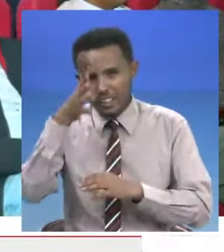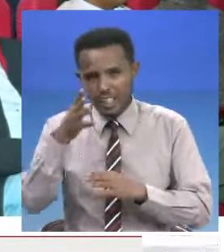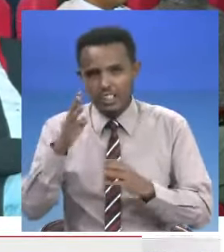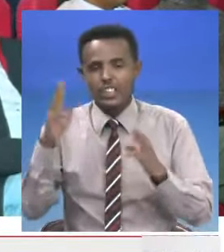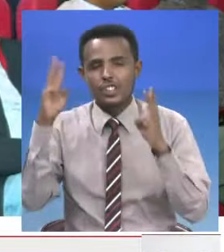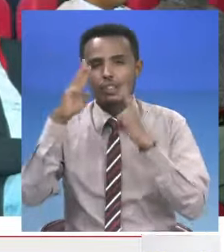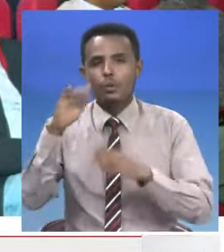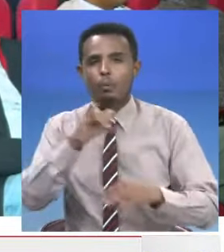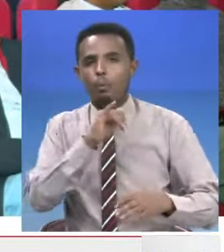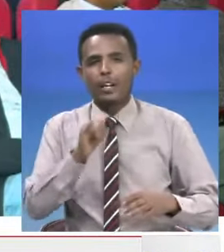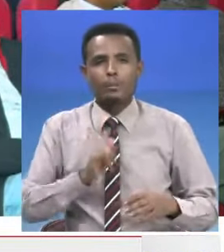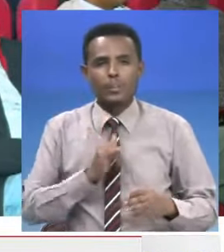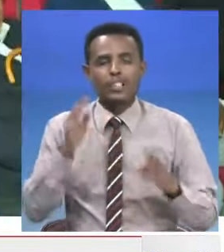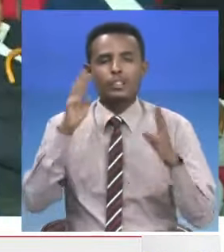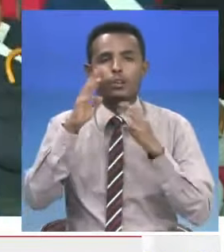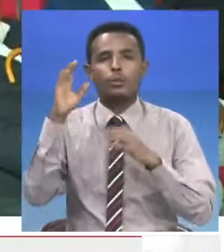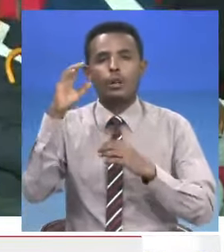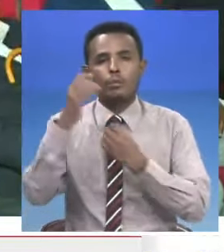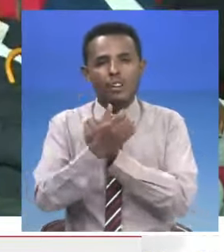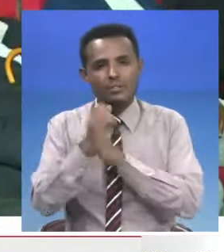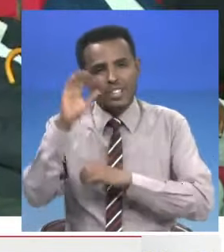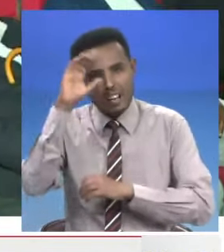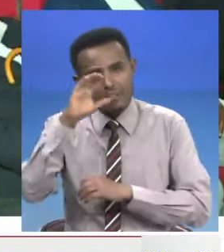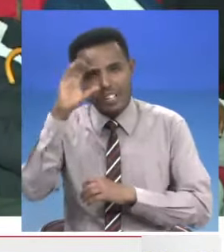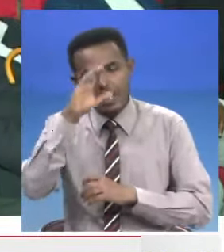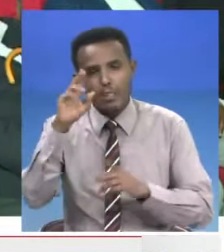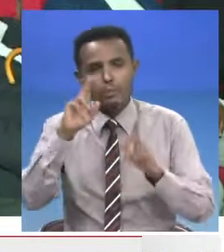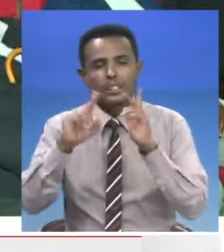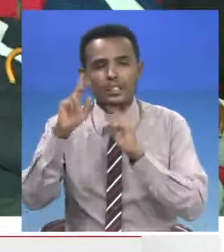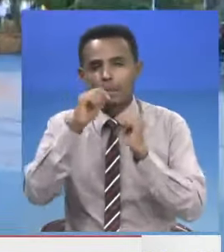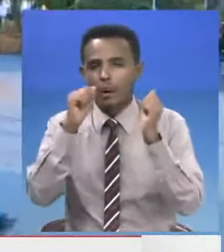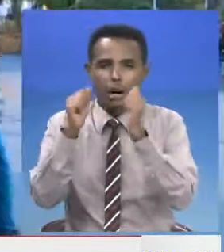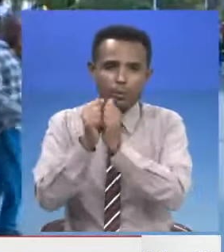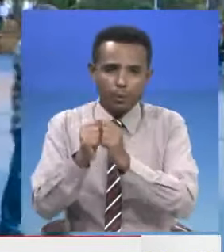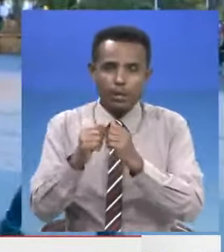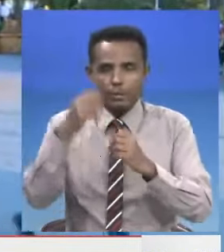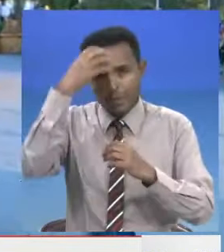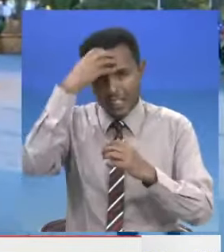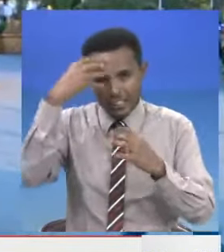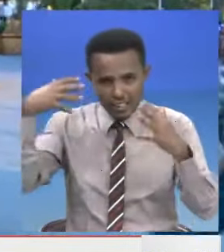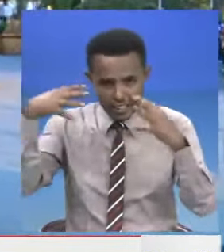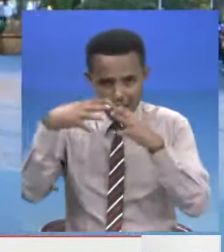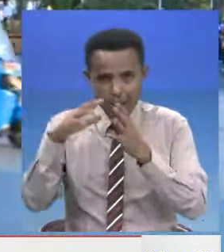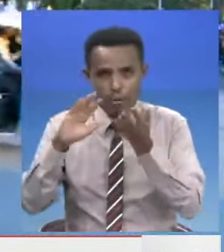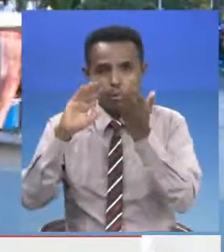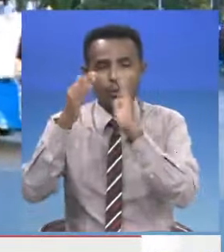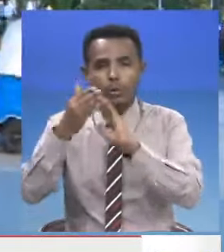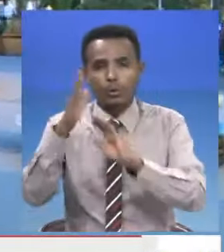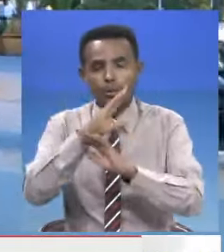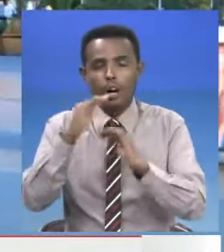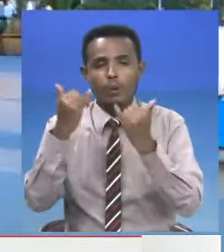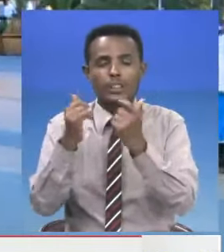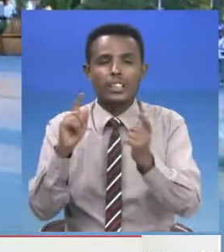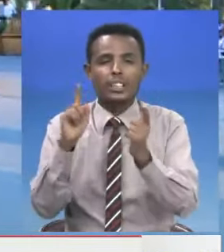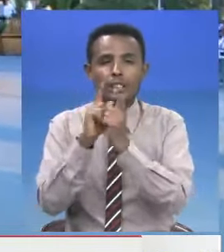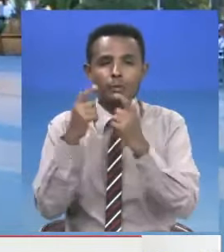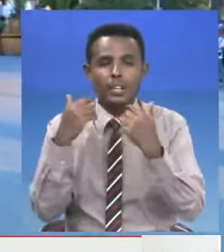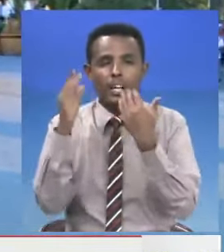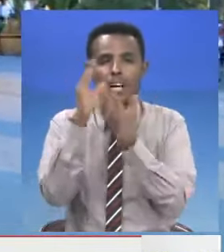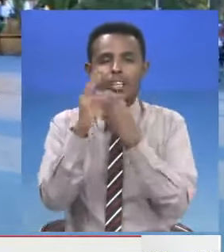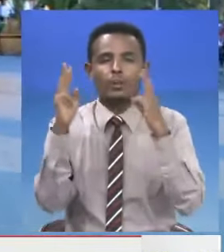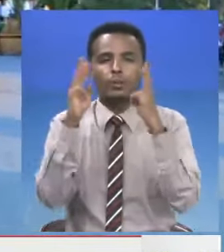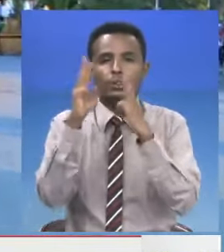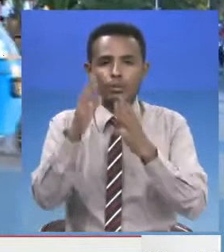ባለቤት፣ የችግሩ መፍትሄ አፈላላጊም ህብረተሰቡ አብሮ መንግስት ጋር ሆኖ አሁን እየገጠሙ ያሉ ሀገራዊ ችግሮችን ተሻግረን